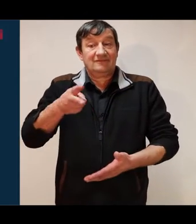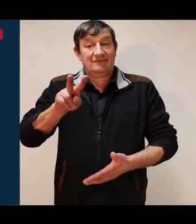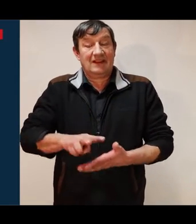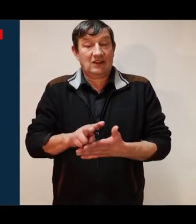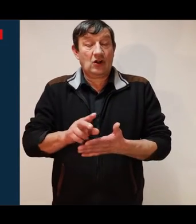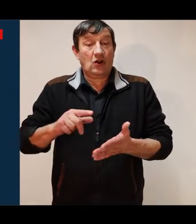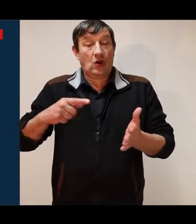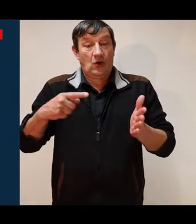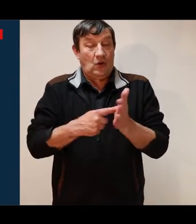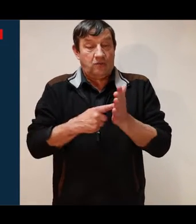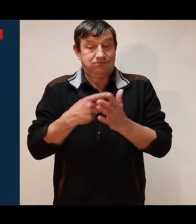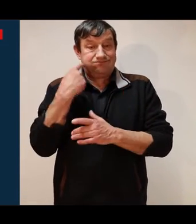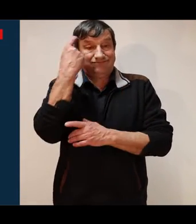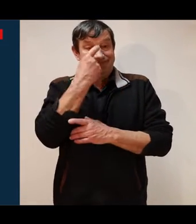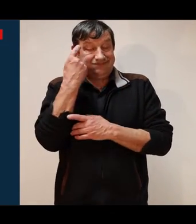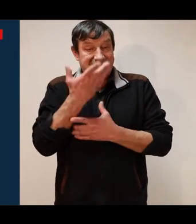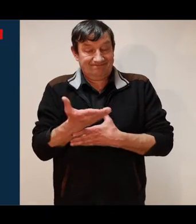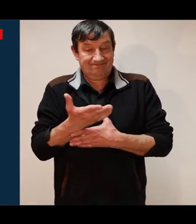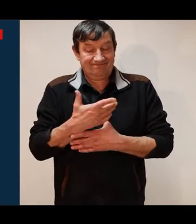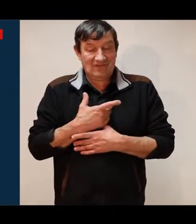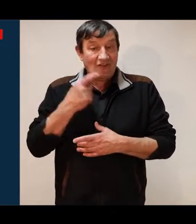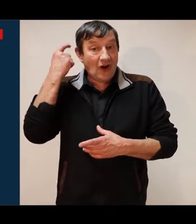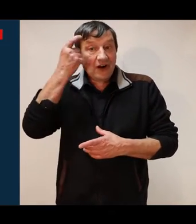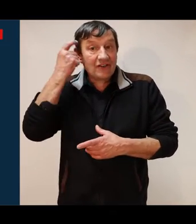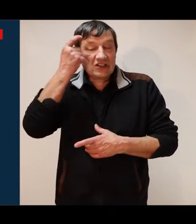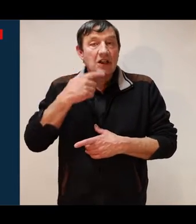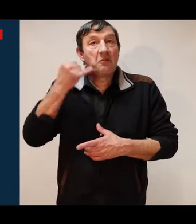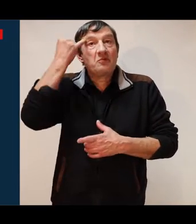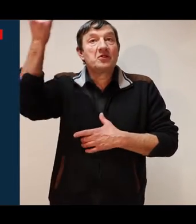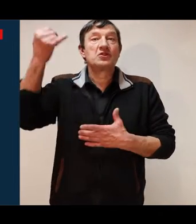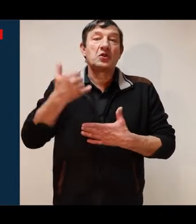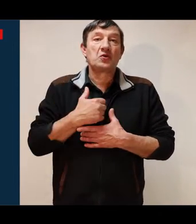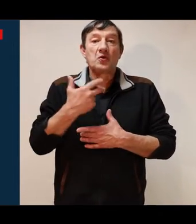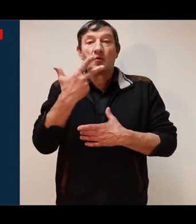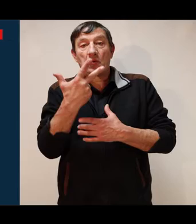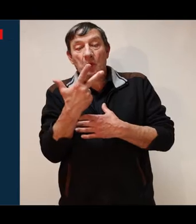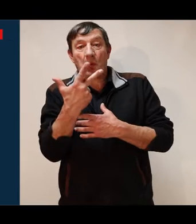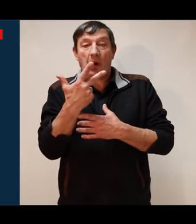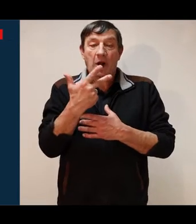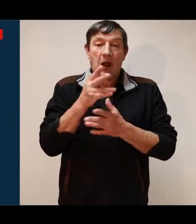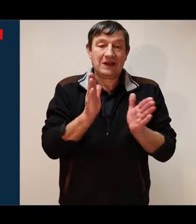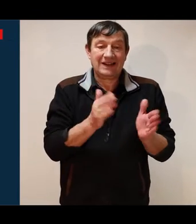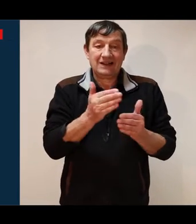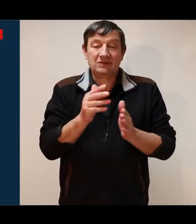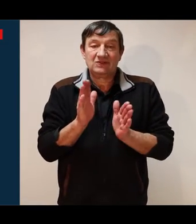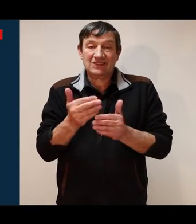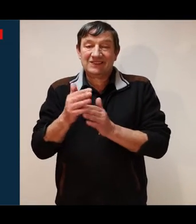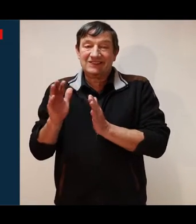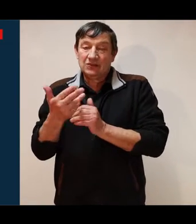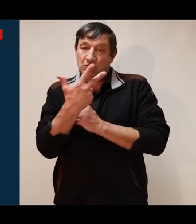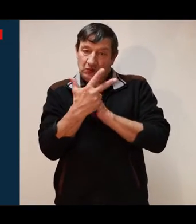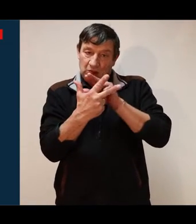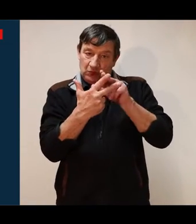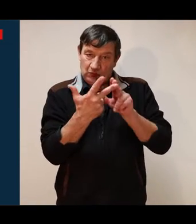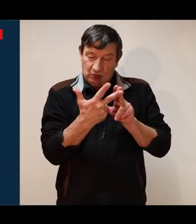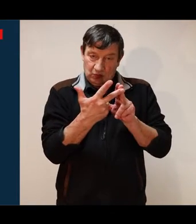Effectivement, quand faut-il se poser la question? En y réfléchissant, on pourrait imaginer un peu trois catégories. La